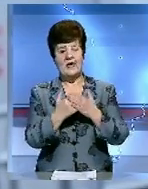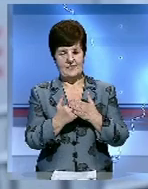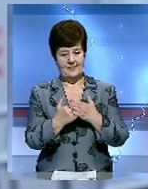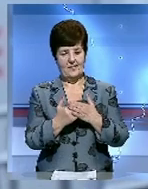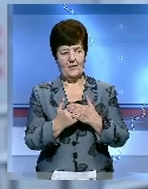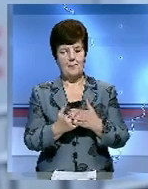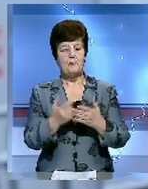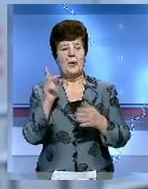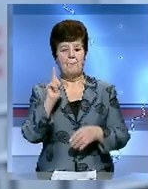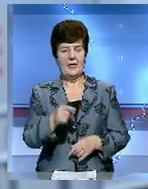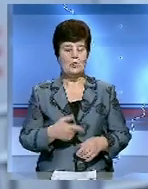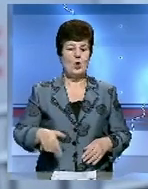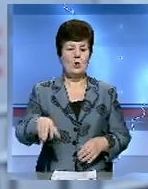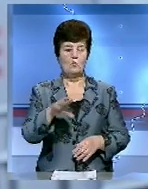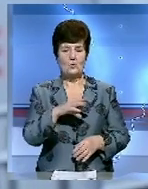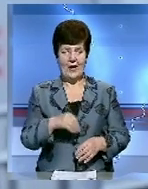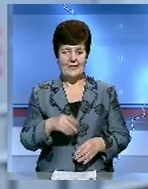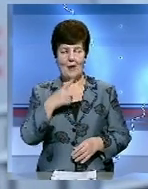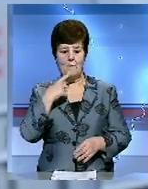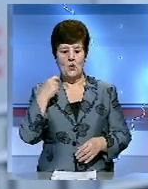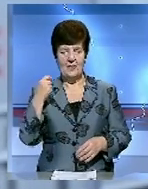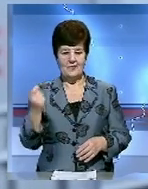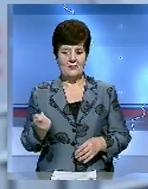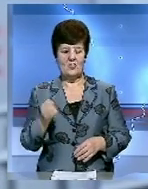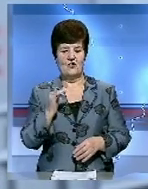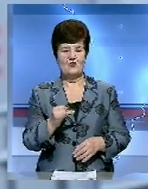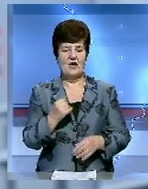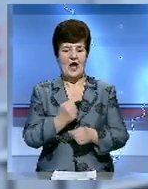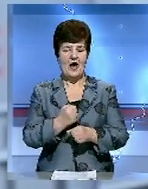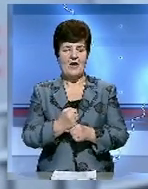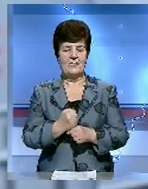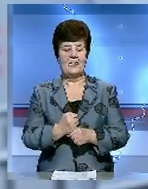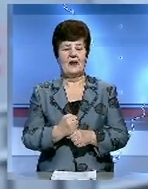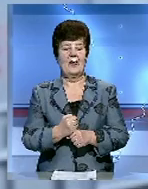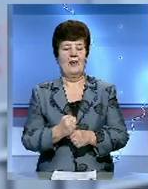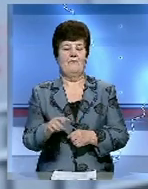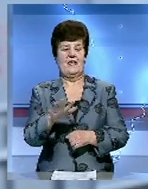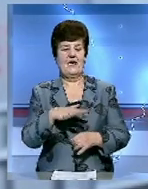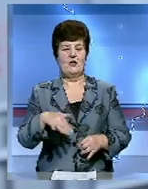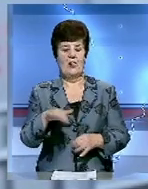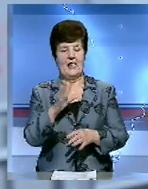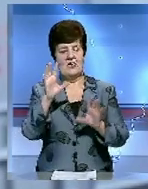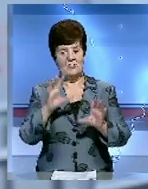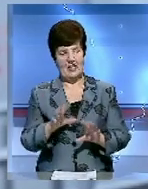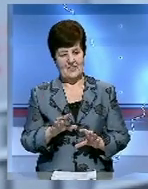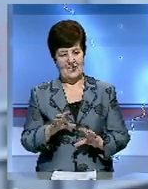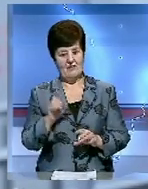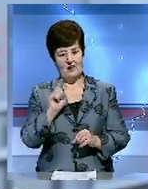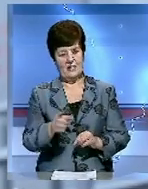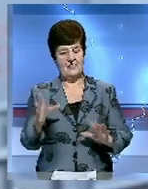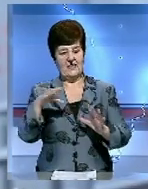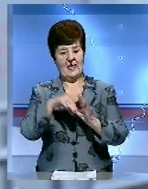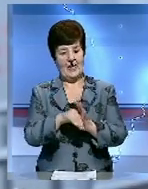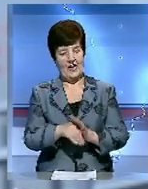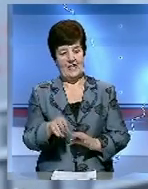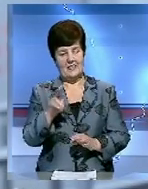pentru toate politicile și actele legislative sectoriale. Deci, practic, drepturile omului trebuie integrate în